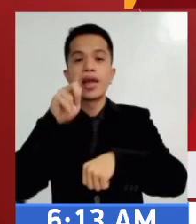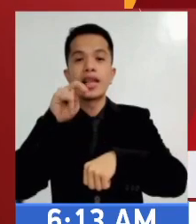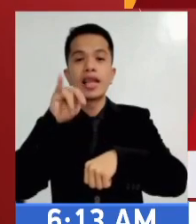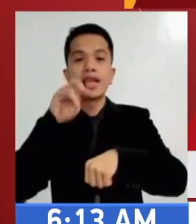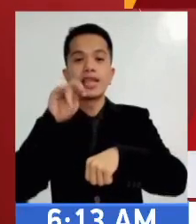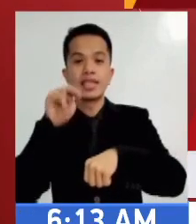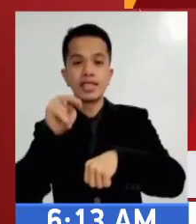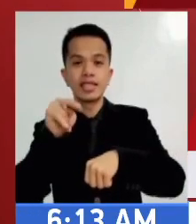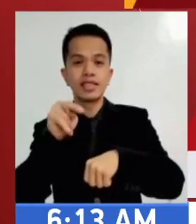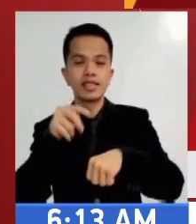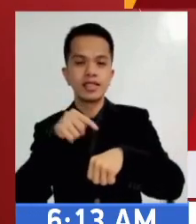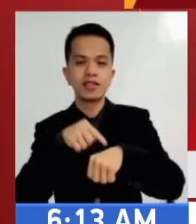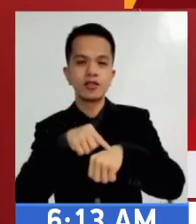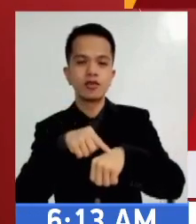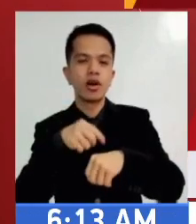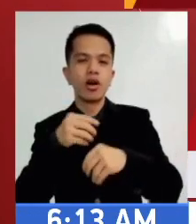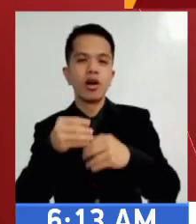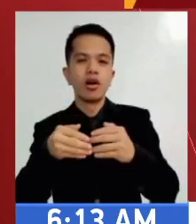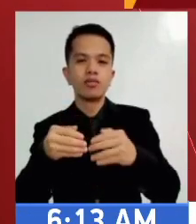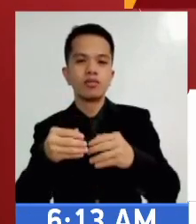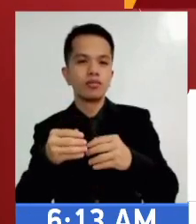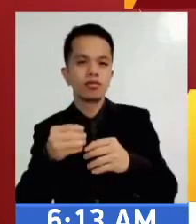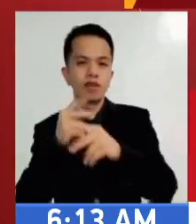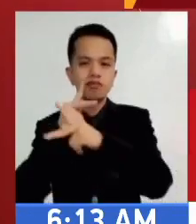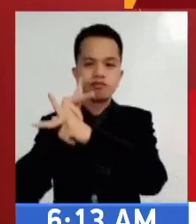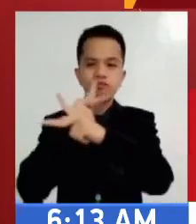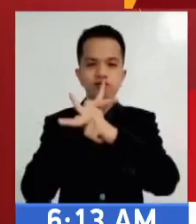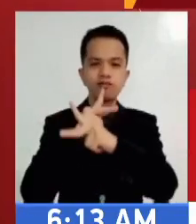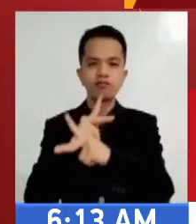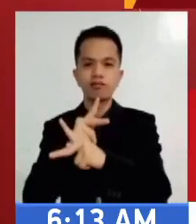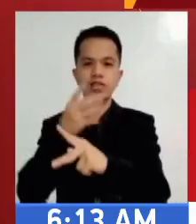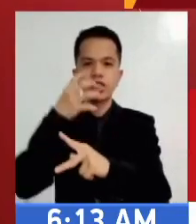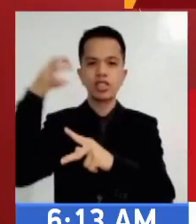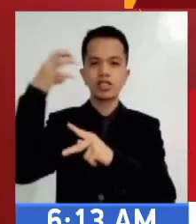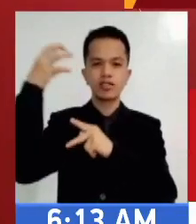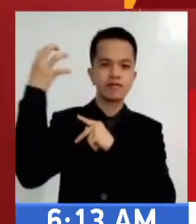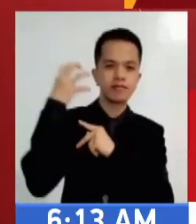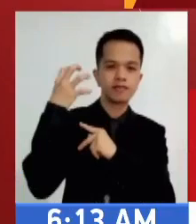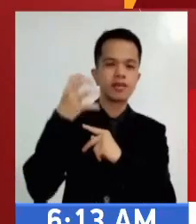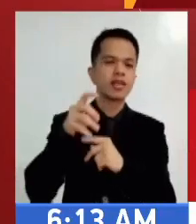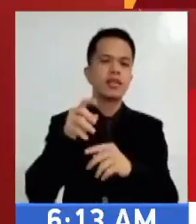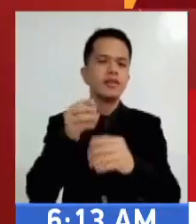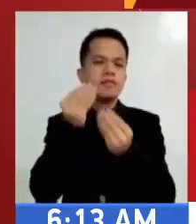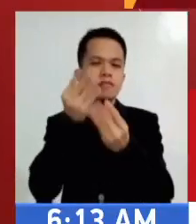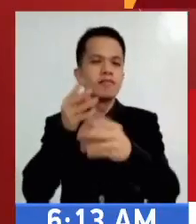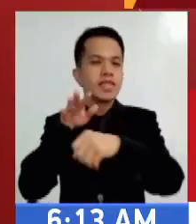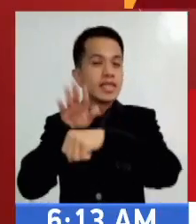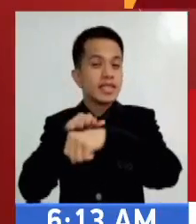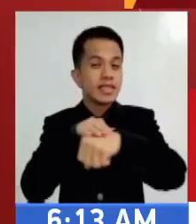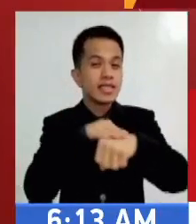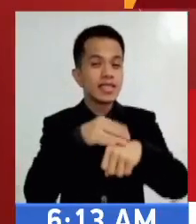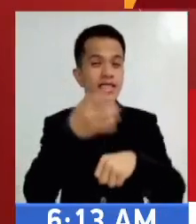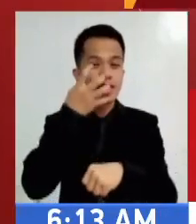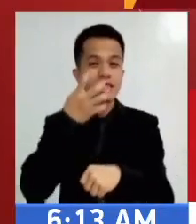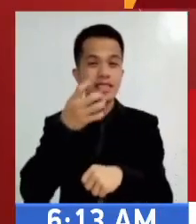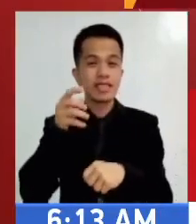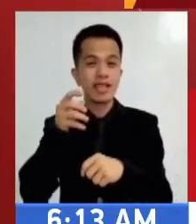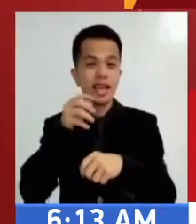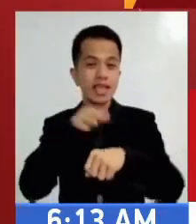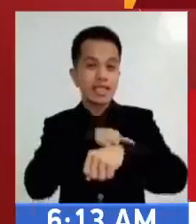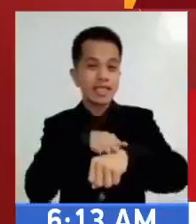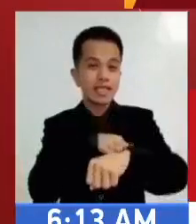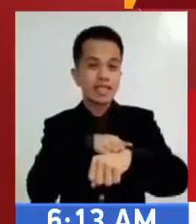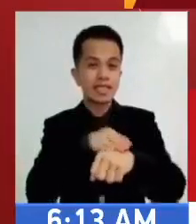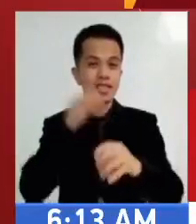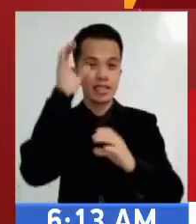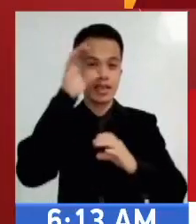naturally protect us the sun. Gayunman, dapat pa rin daw mag-ingat sa skin cancer, sa beach man o sa kahit anong pagbibilad